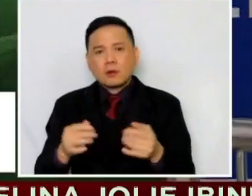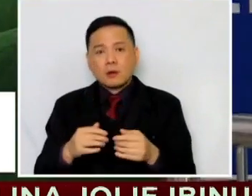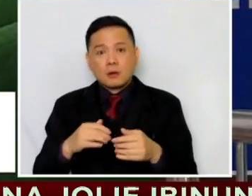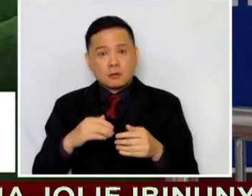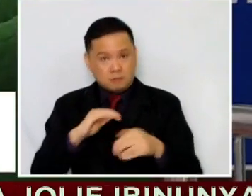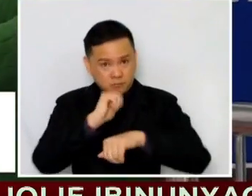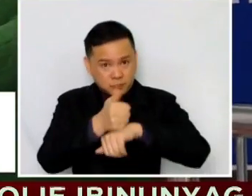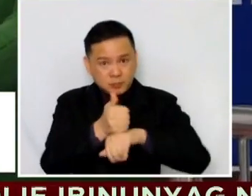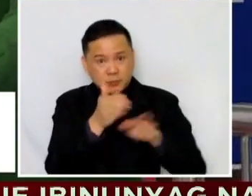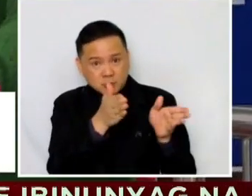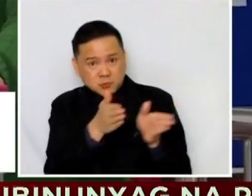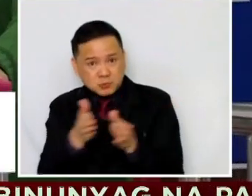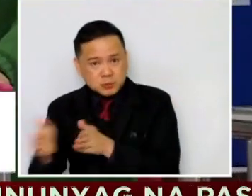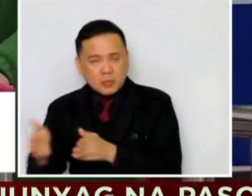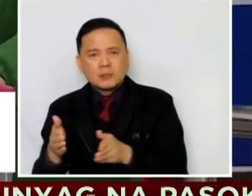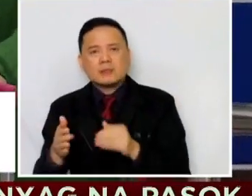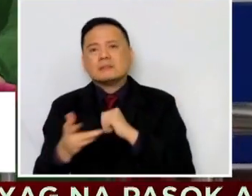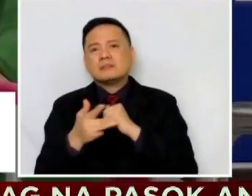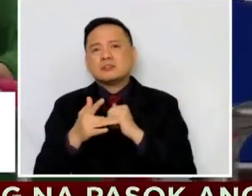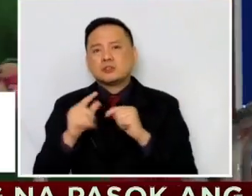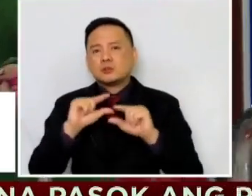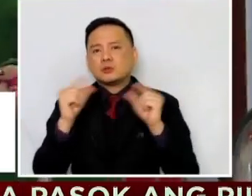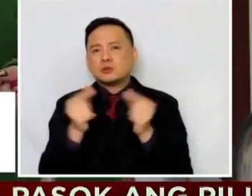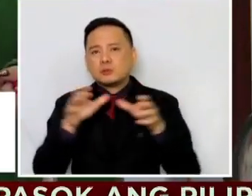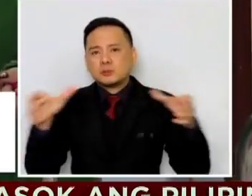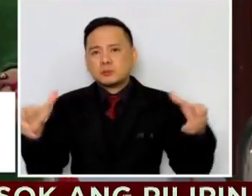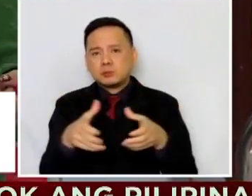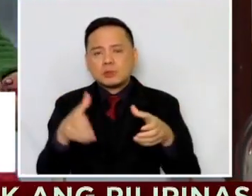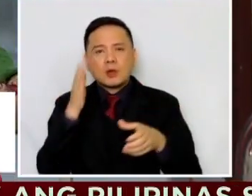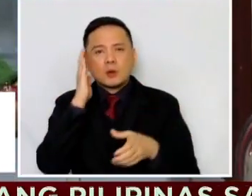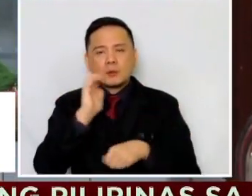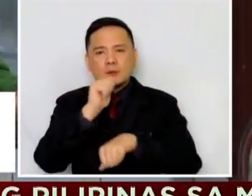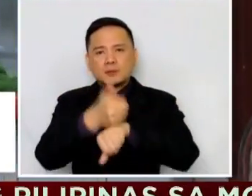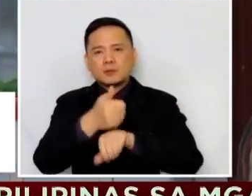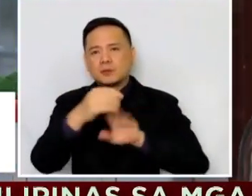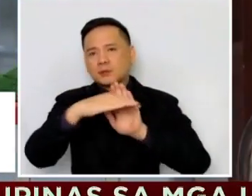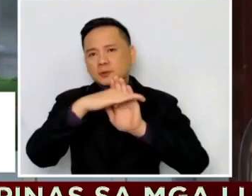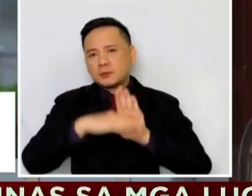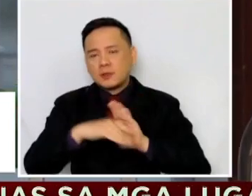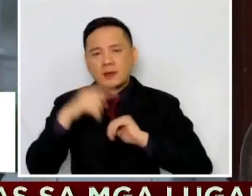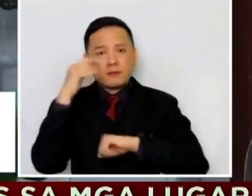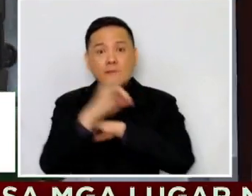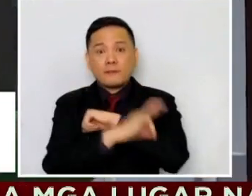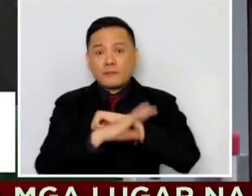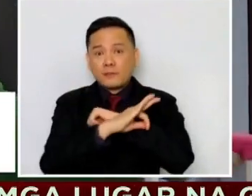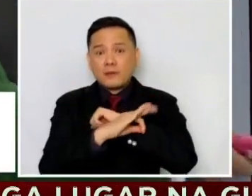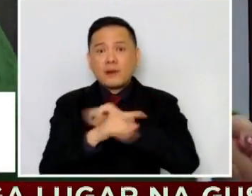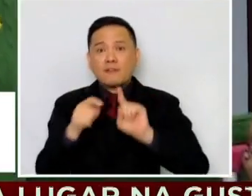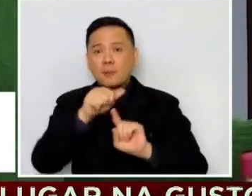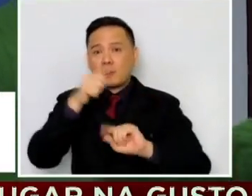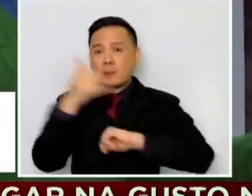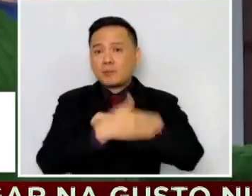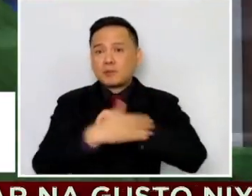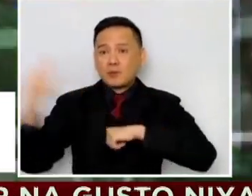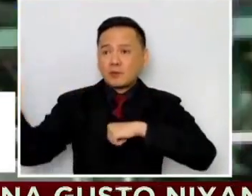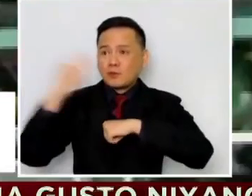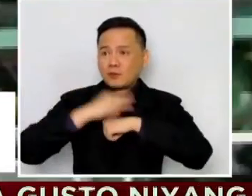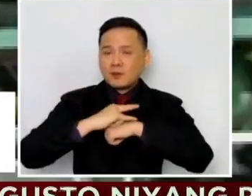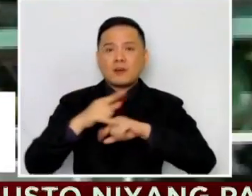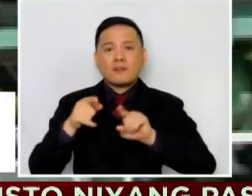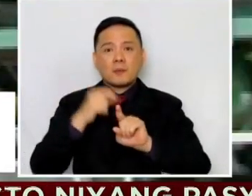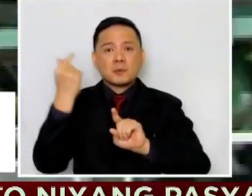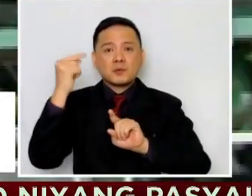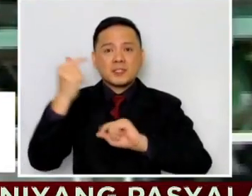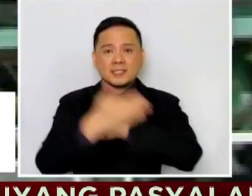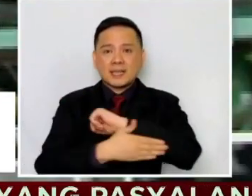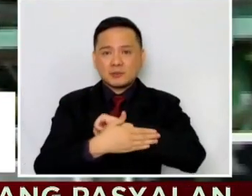Group ang guidelines para sa mga fully vaccinated foreign tourists na galing sa mga bansang nasa green list.